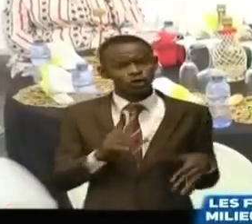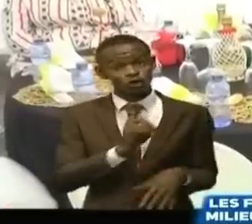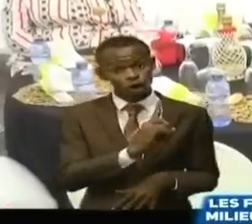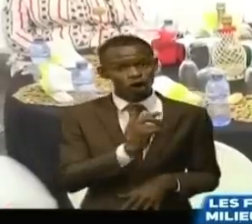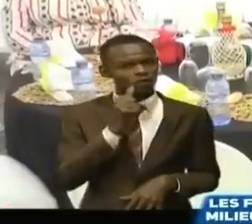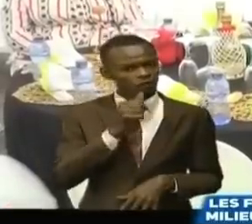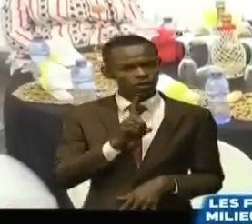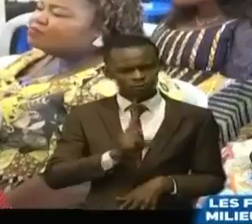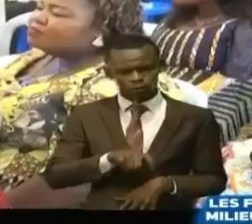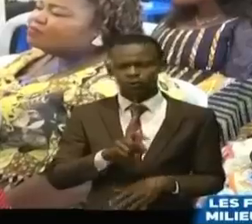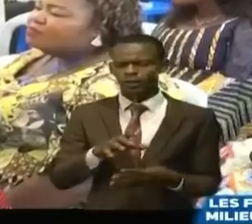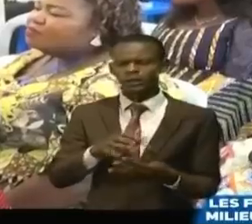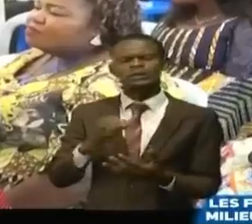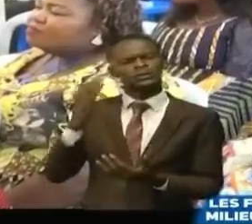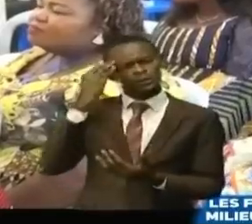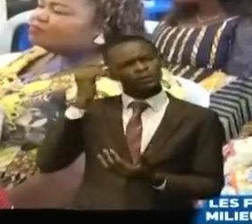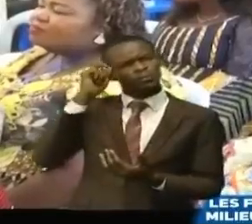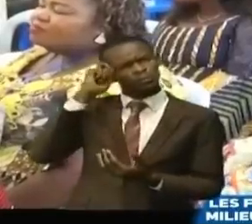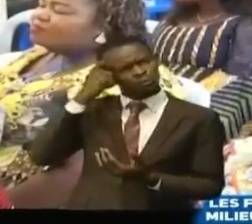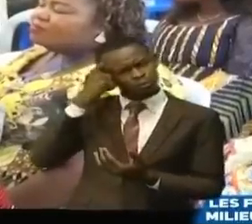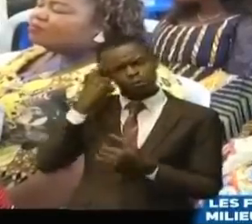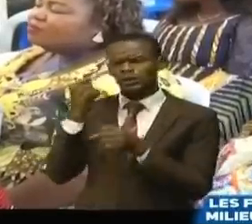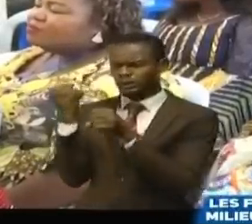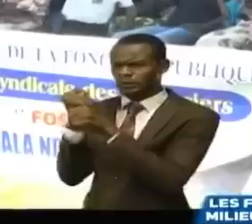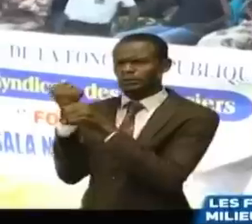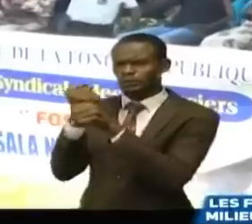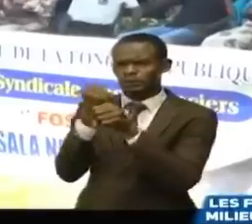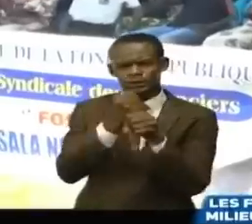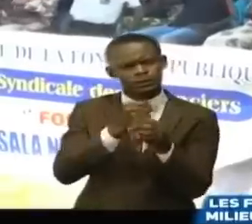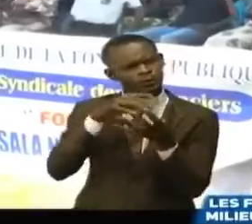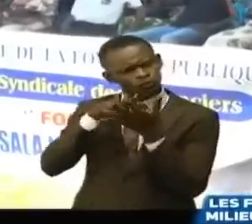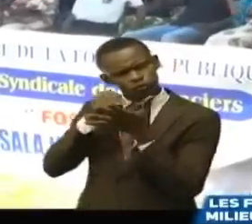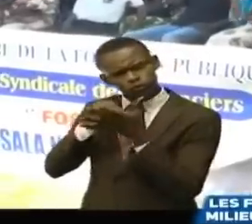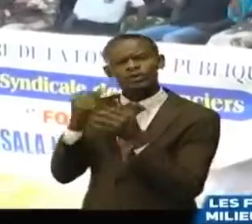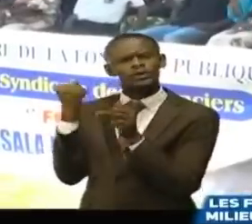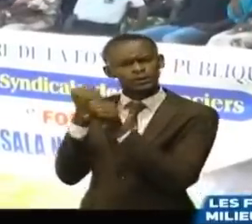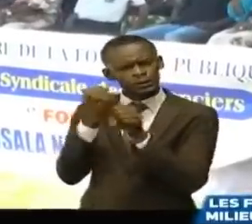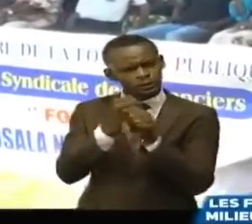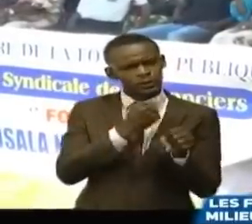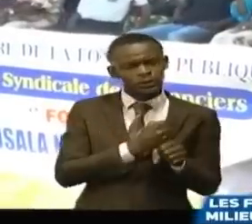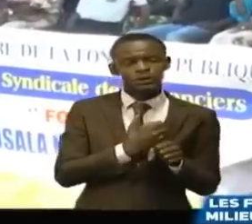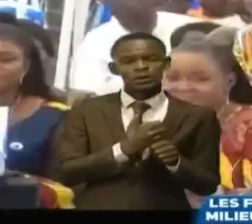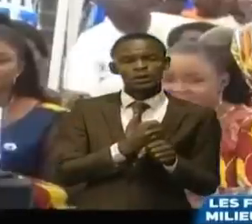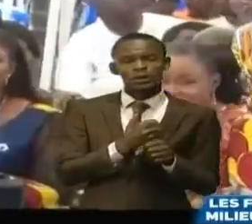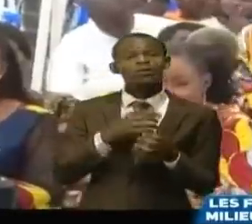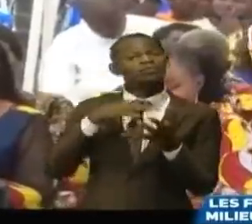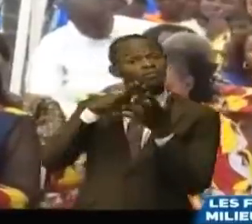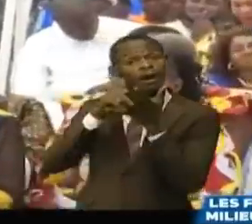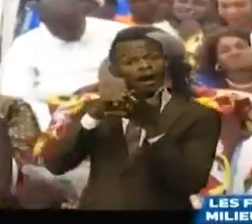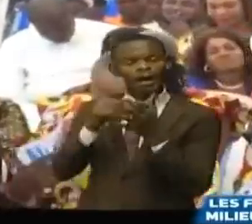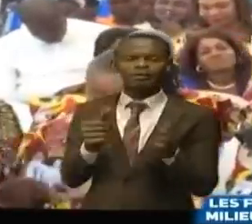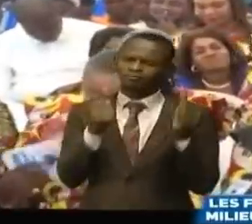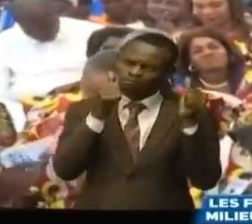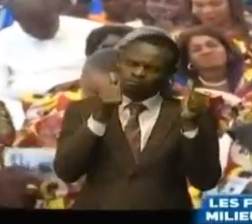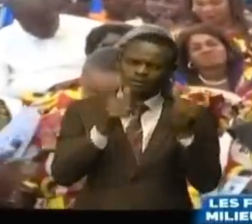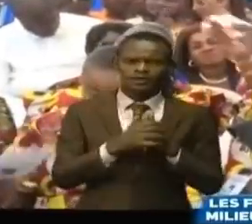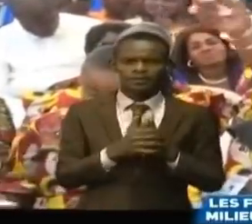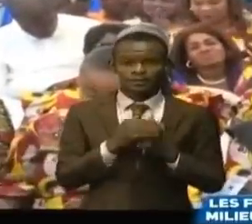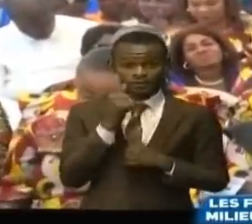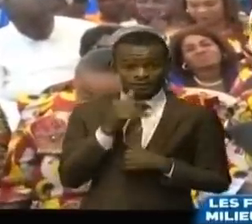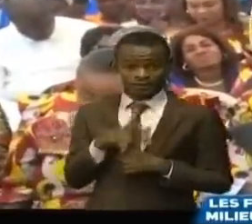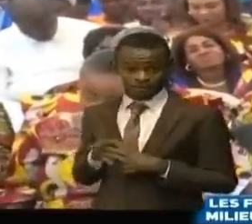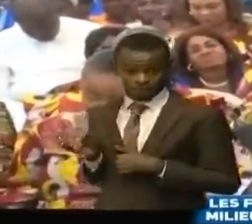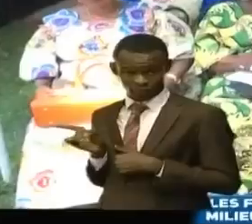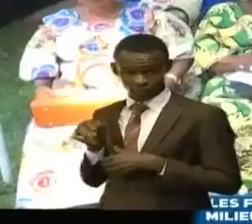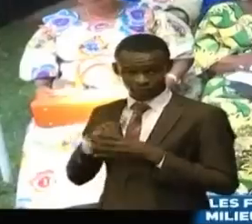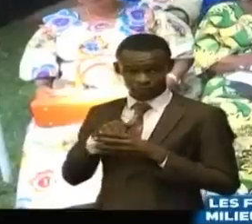concentrent et se sacrifient à nourrir leurs enfants et leurs familles à travers des activités connexes. Pour la secrétaire générale